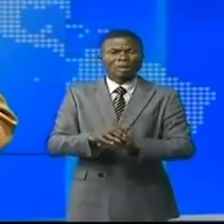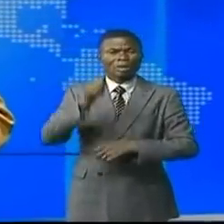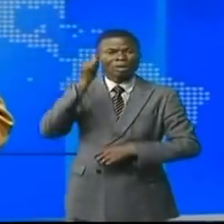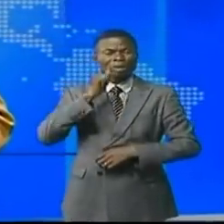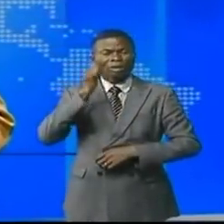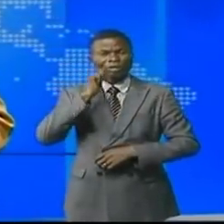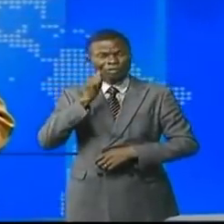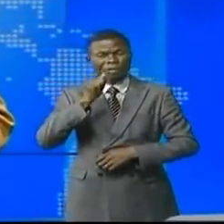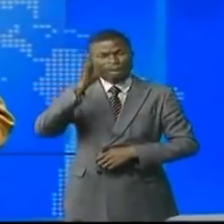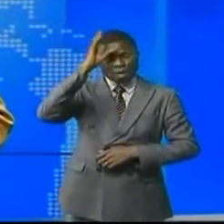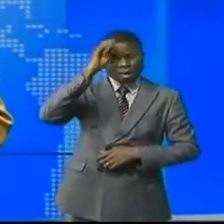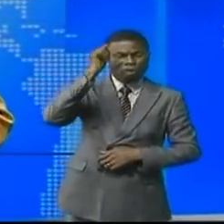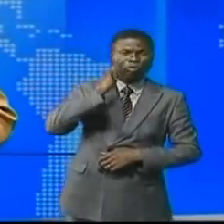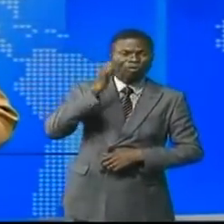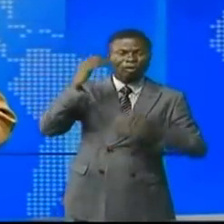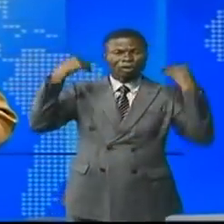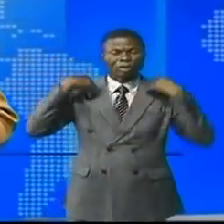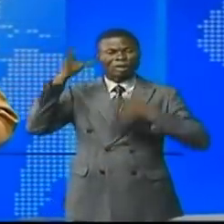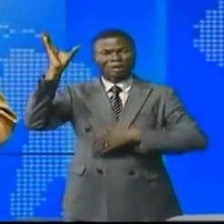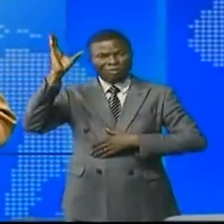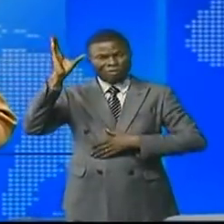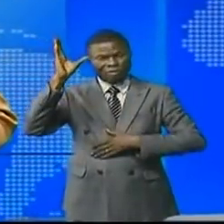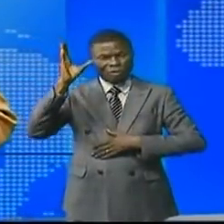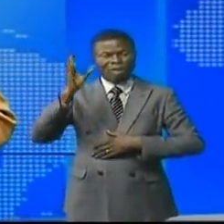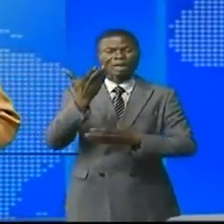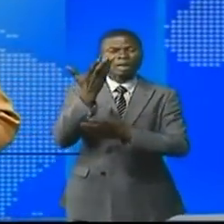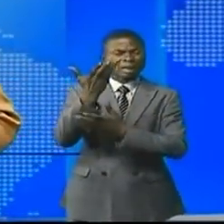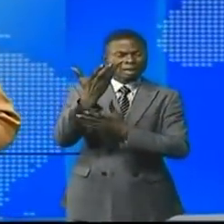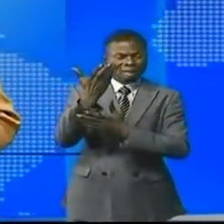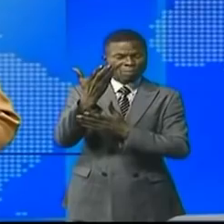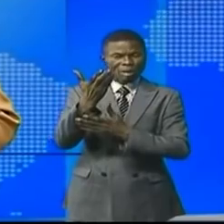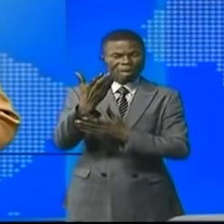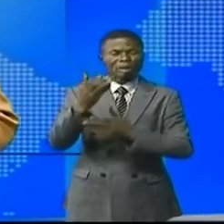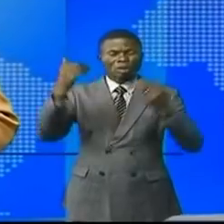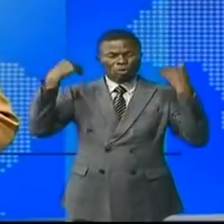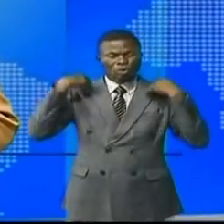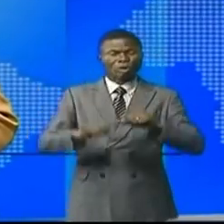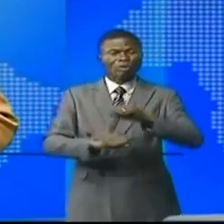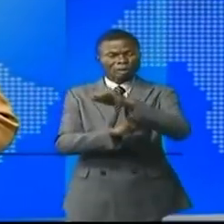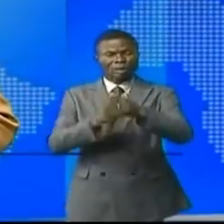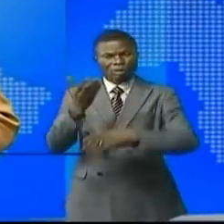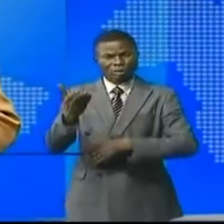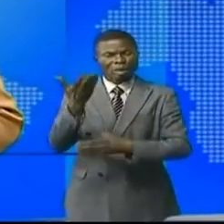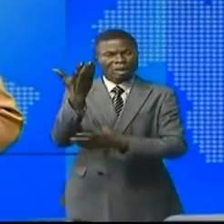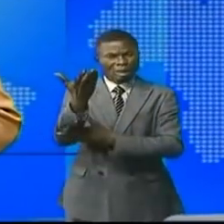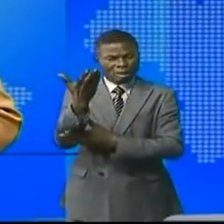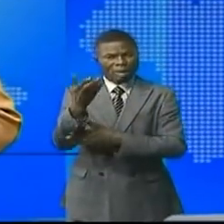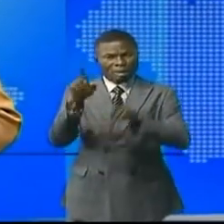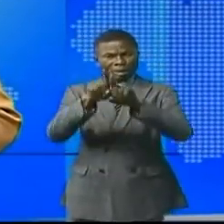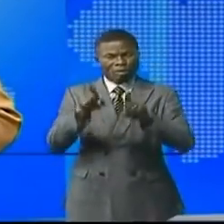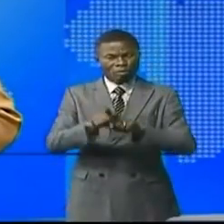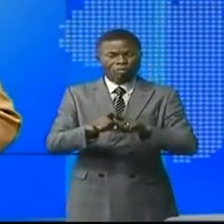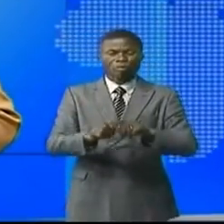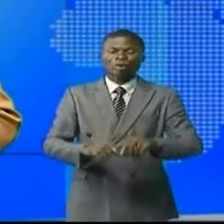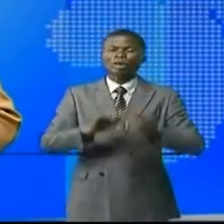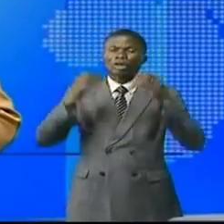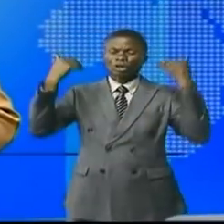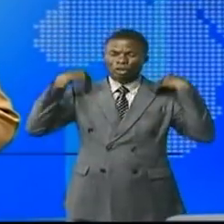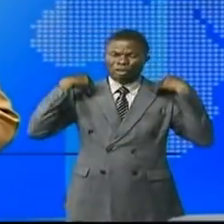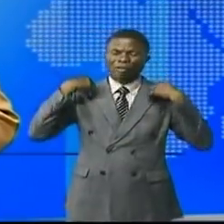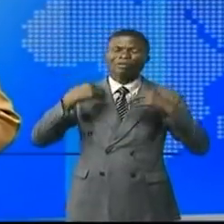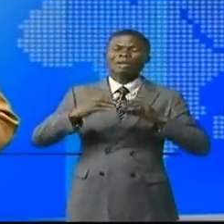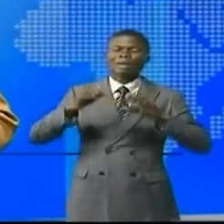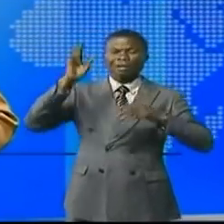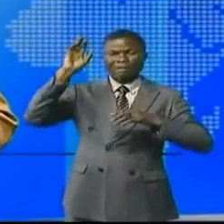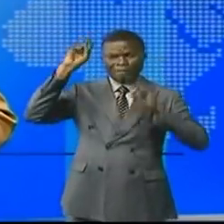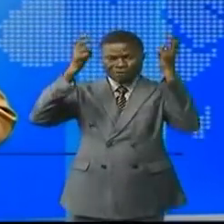chefs coutumiers montent au créneau et disent leur ras-le-bol face à cette situation. Ils en appellent à l'intervention des autorités compétentes pour